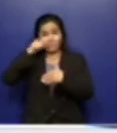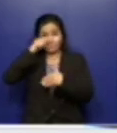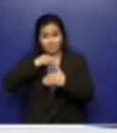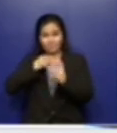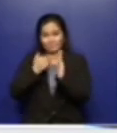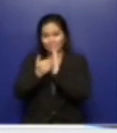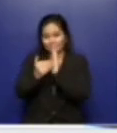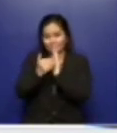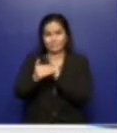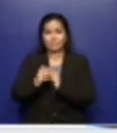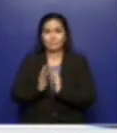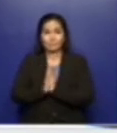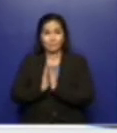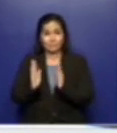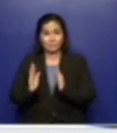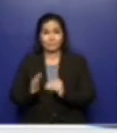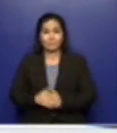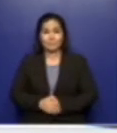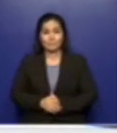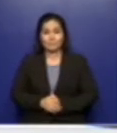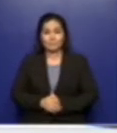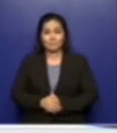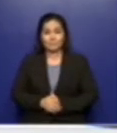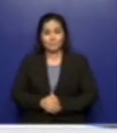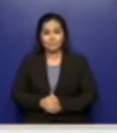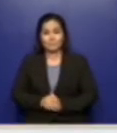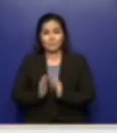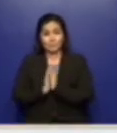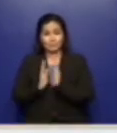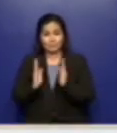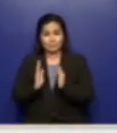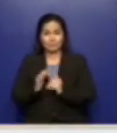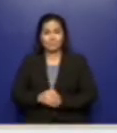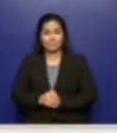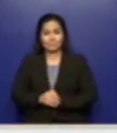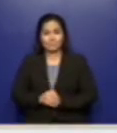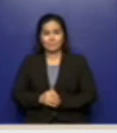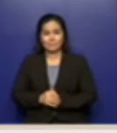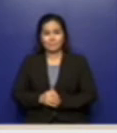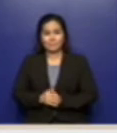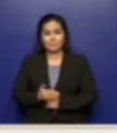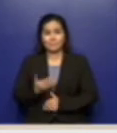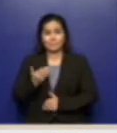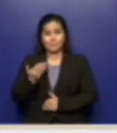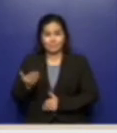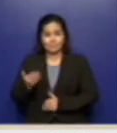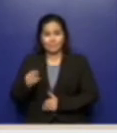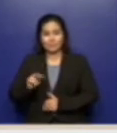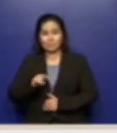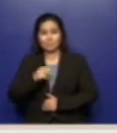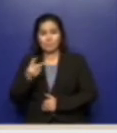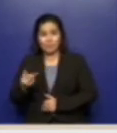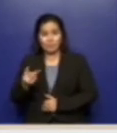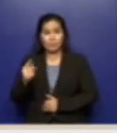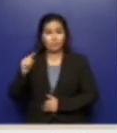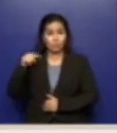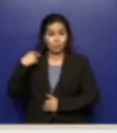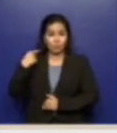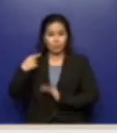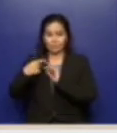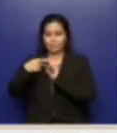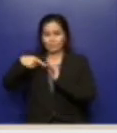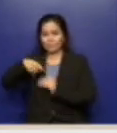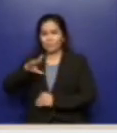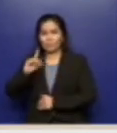าวอีสานกลางขอบคุณมากครับท่านครับ ครับขอบคุณนะครับต่อไปผมขอสลับไปที่นางสาวเพชรชมพูนะ